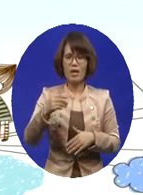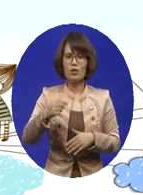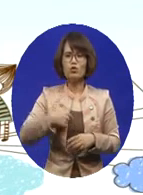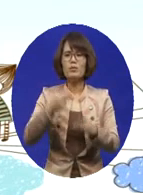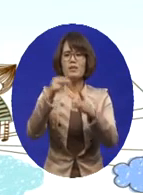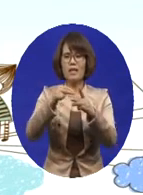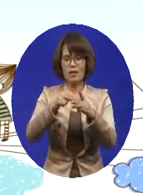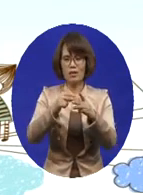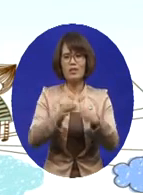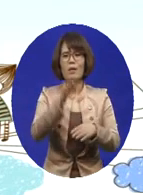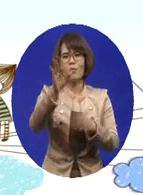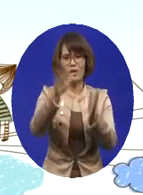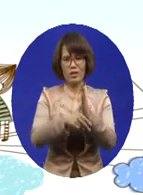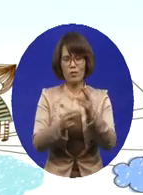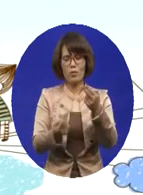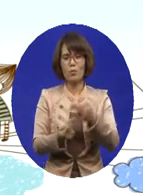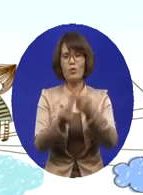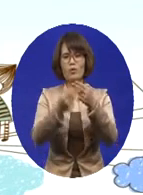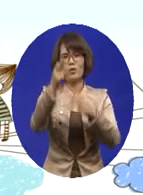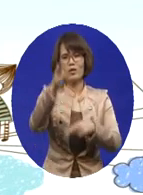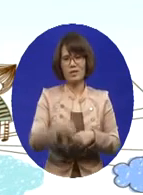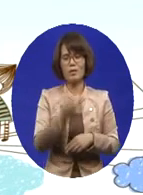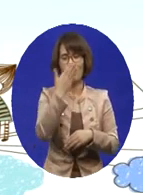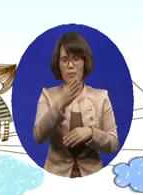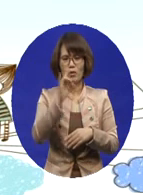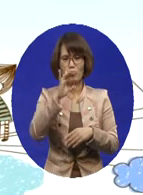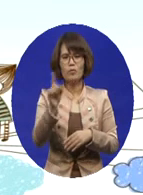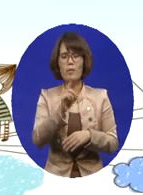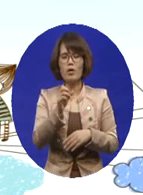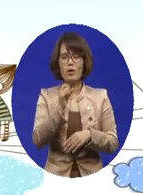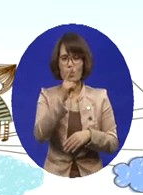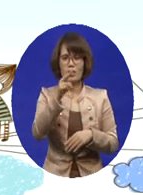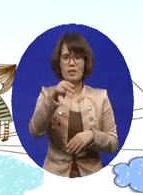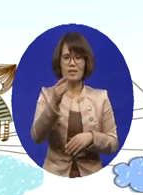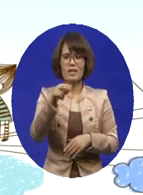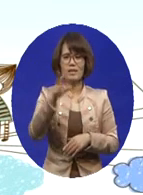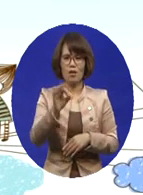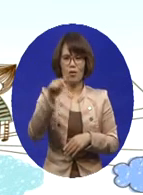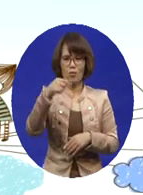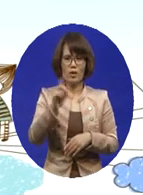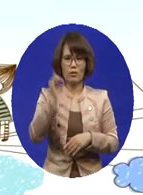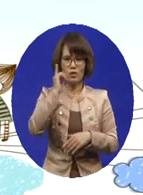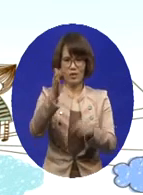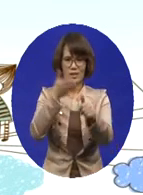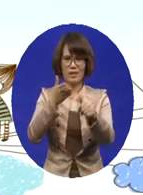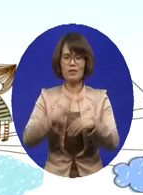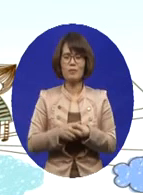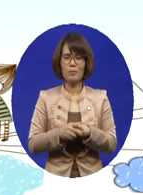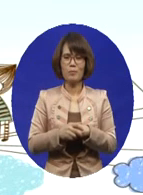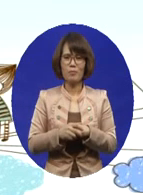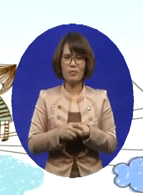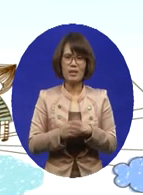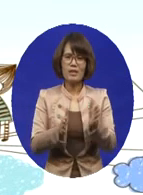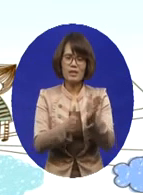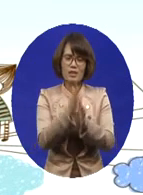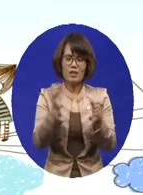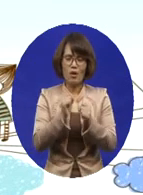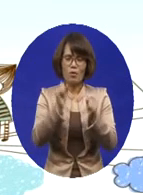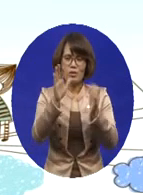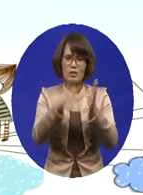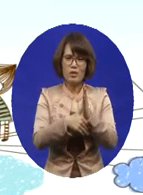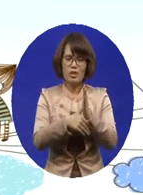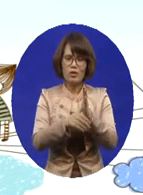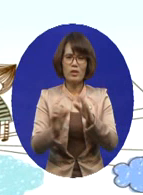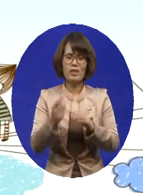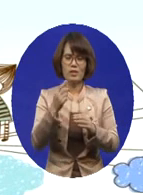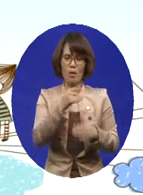때도 포인트 결제가 가능합니다. 자세한 내용은 용인시 세정과로 문의하시기 바랍니다. 시는 겨울철 한파로